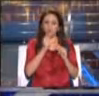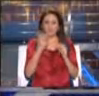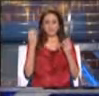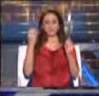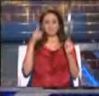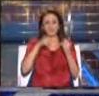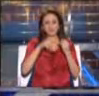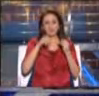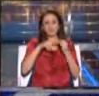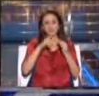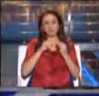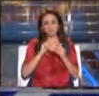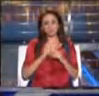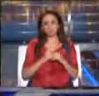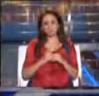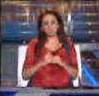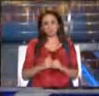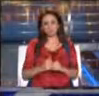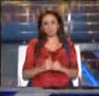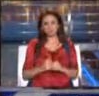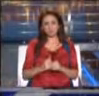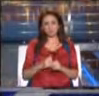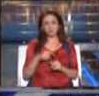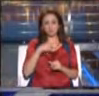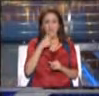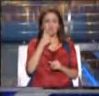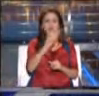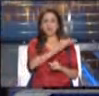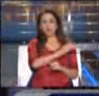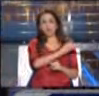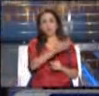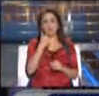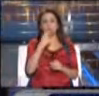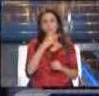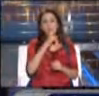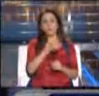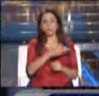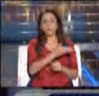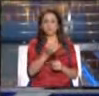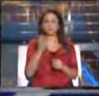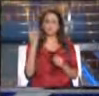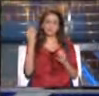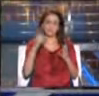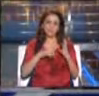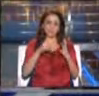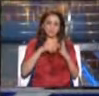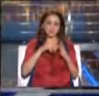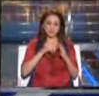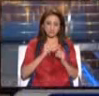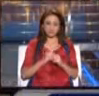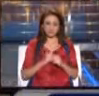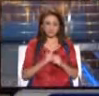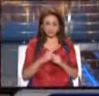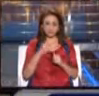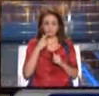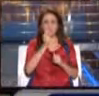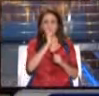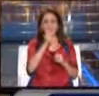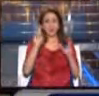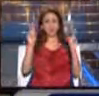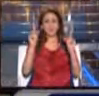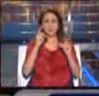قوي، وأنا مش يعني أنا هسيب الإخوة يتكلموا. أنت ضميرك يعني أنت ضميرك فيها حاجات كتير ليه شوي شوي إعلام مرئي برضه أنت